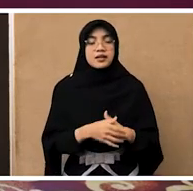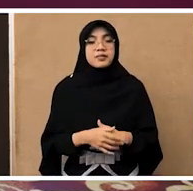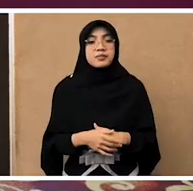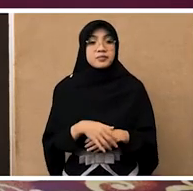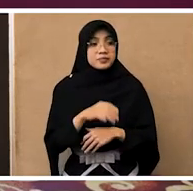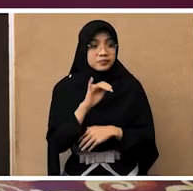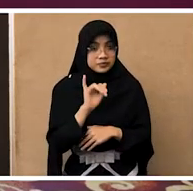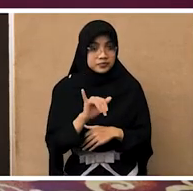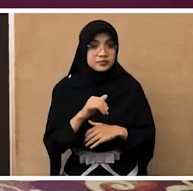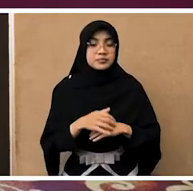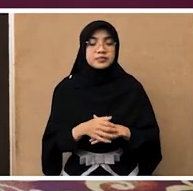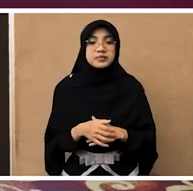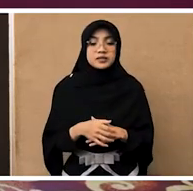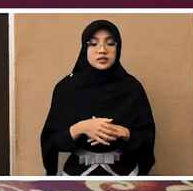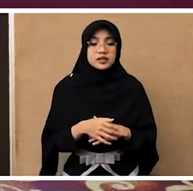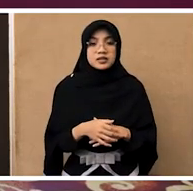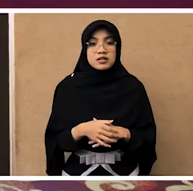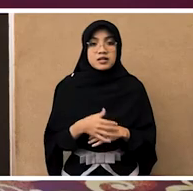ya